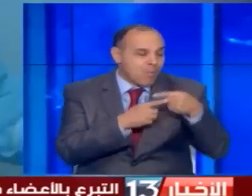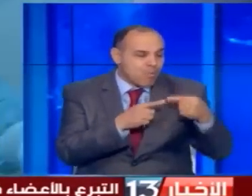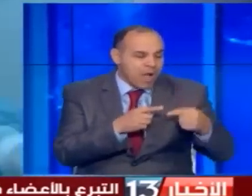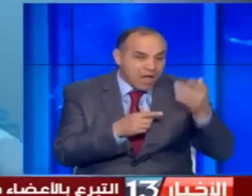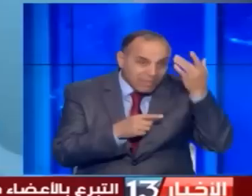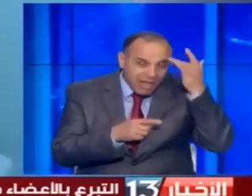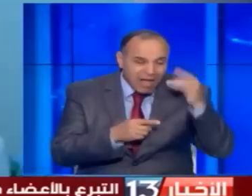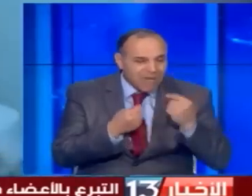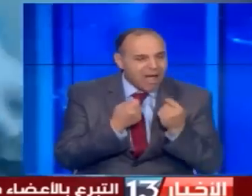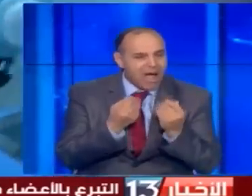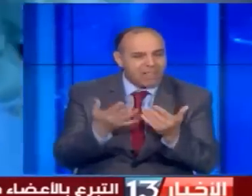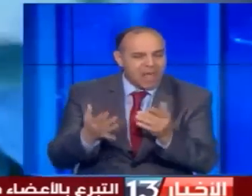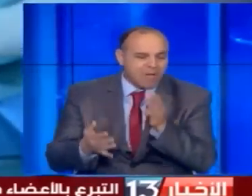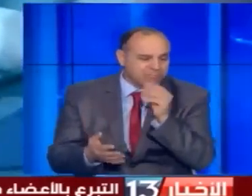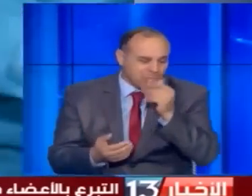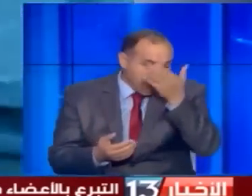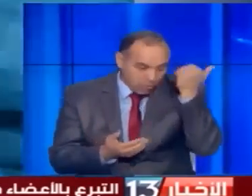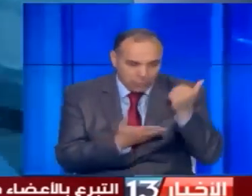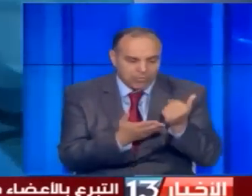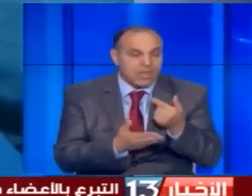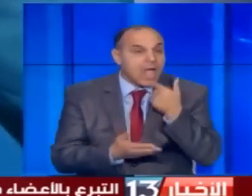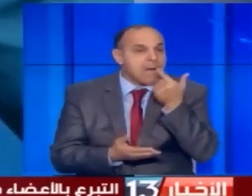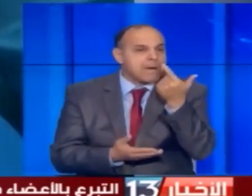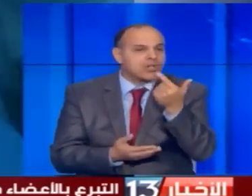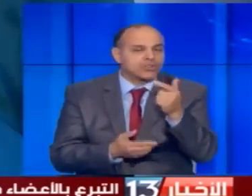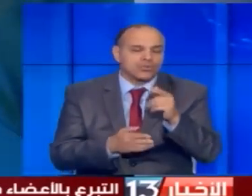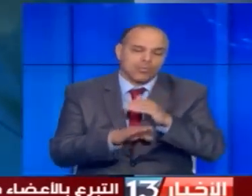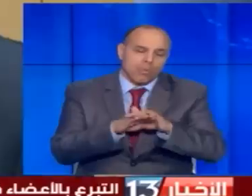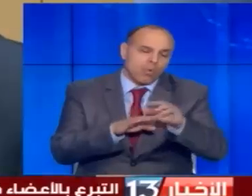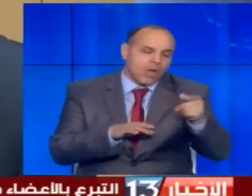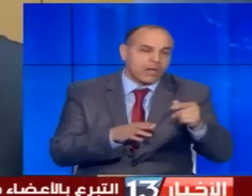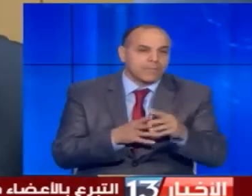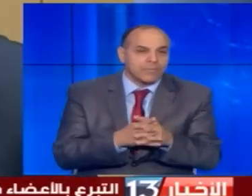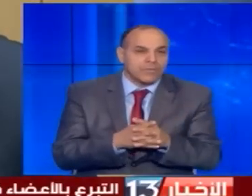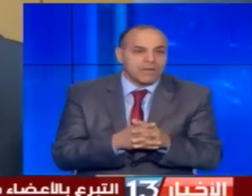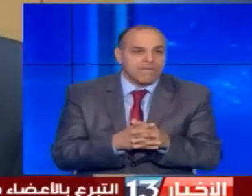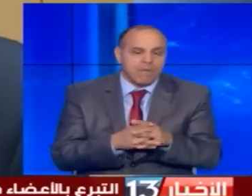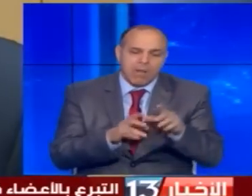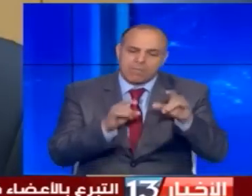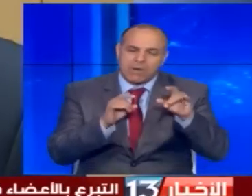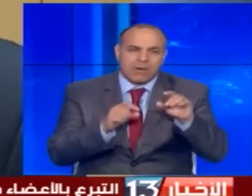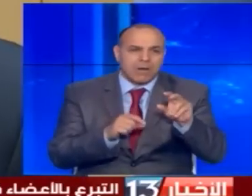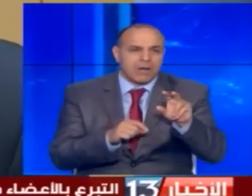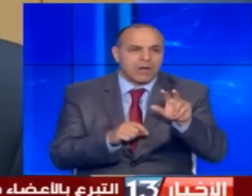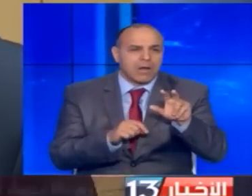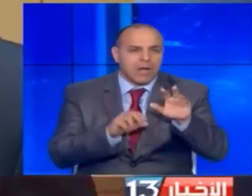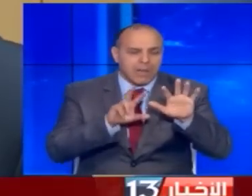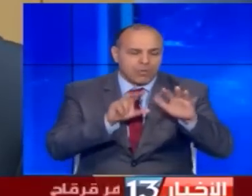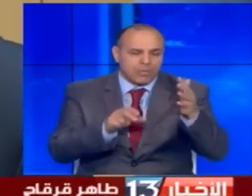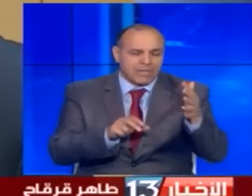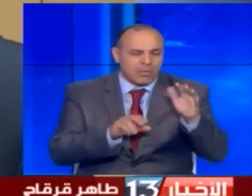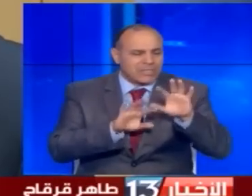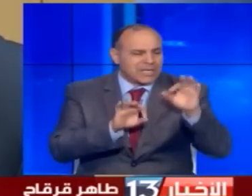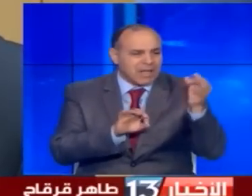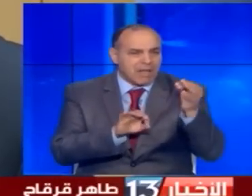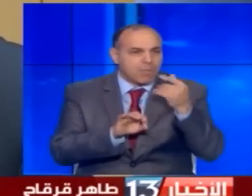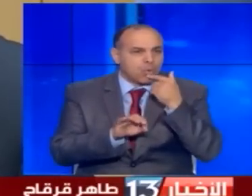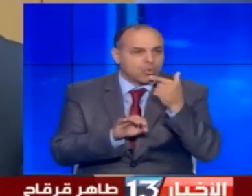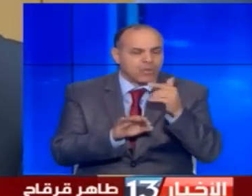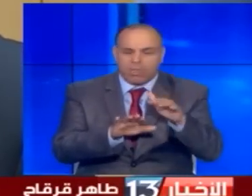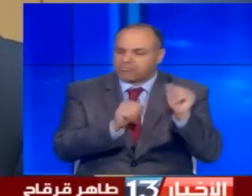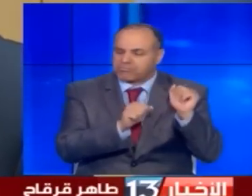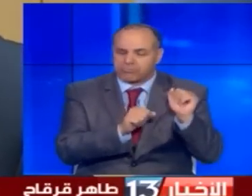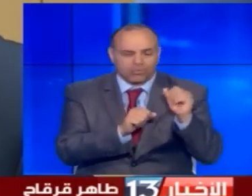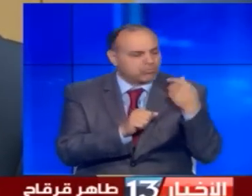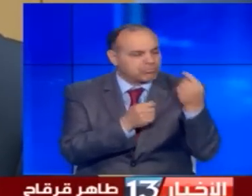ثقافة التبرع بالأعضاء إلى عدة عوامل أخرى. ثم رفض من 85 إلى 90 وقت اللي ثم